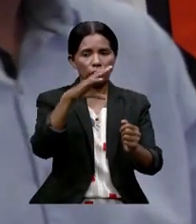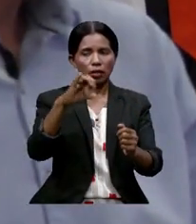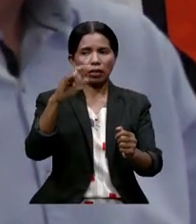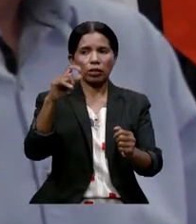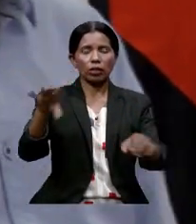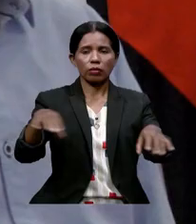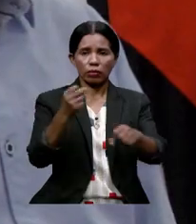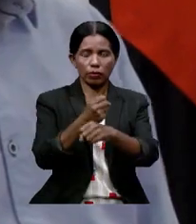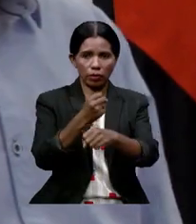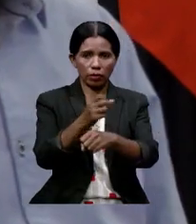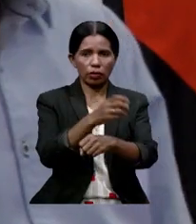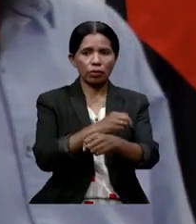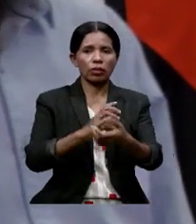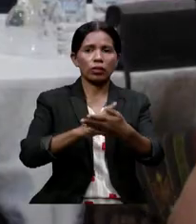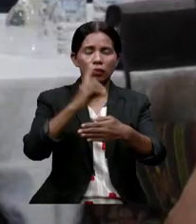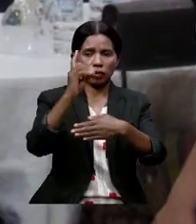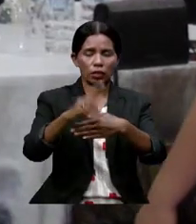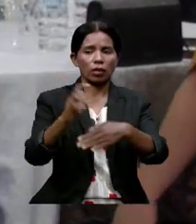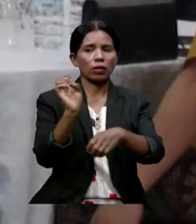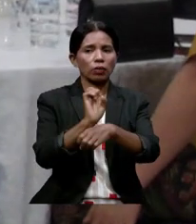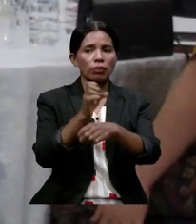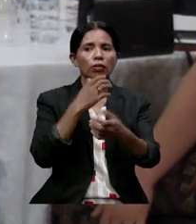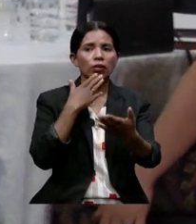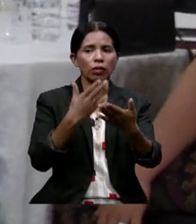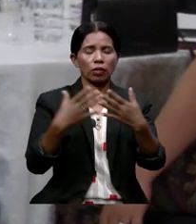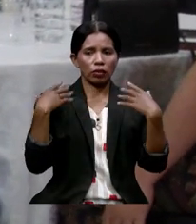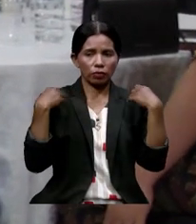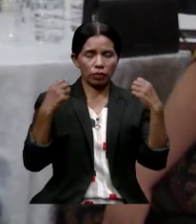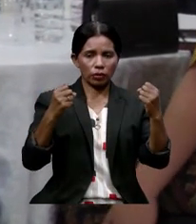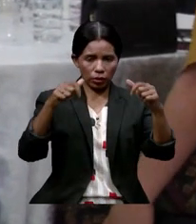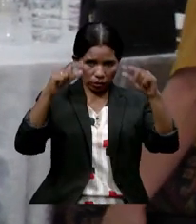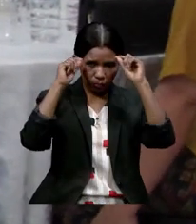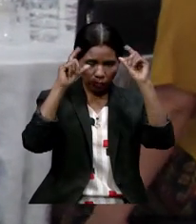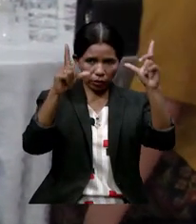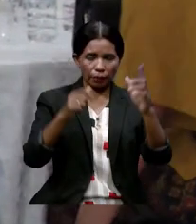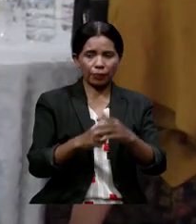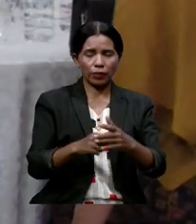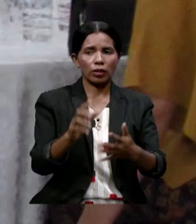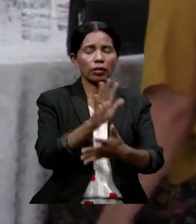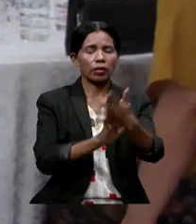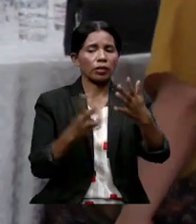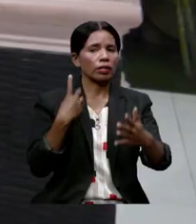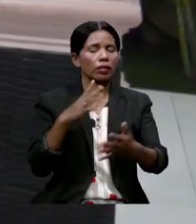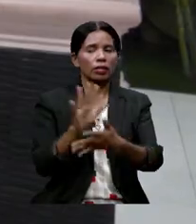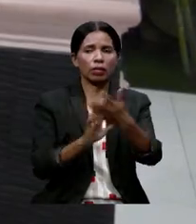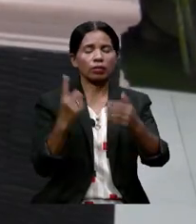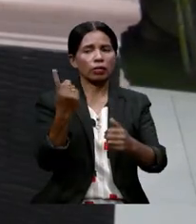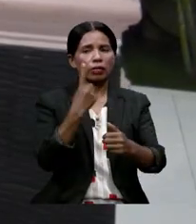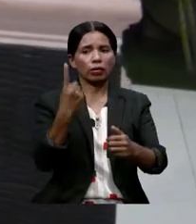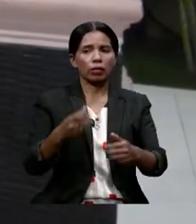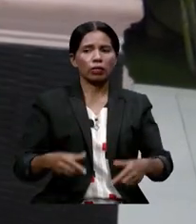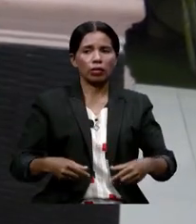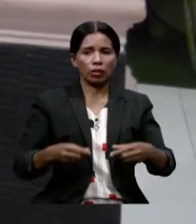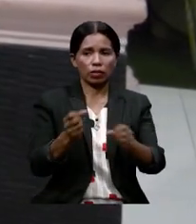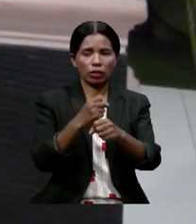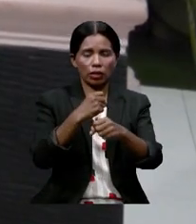servisu makas kodi desenvolve ekonomia ida nebe forte iha Timor Leste. De hoy ne aniversario ne lo si te celebra ne atu festeja me besu